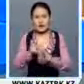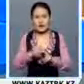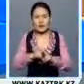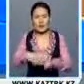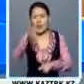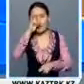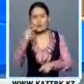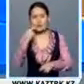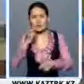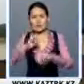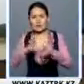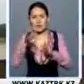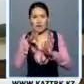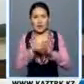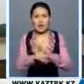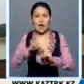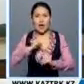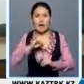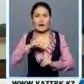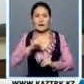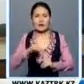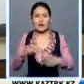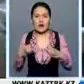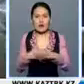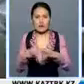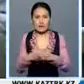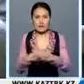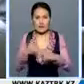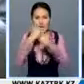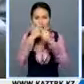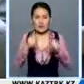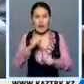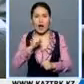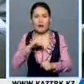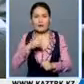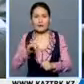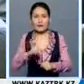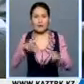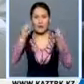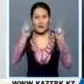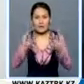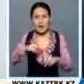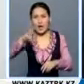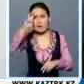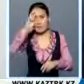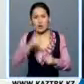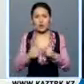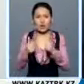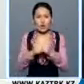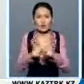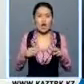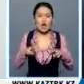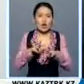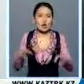іске қосылды. Бұл туралы қазақстандық IT компаниялар қауымдастығының өкілдері мәлімдеді. IT мамандардың айтуынша, енді мемлекеттік органдар мен